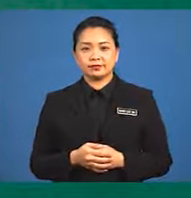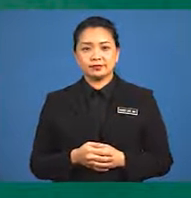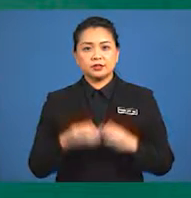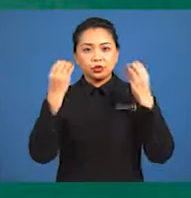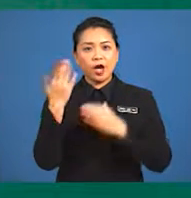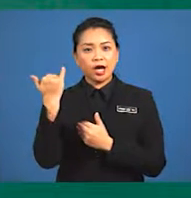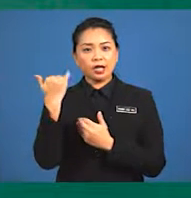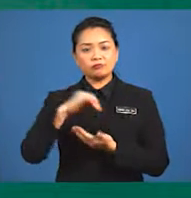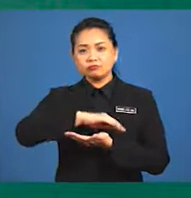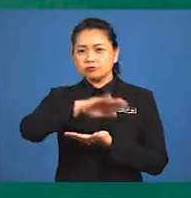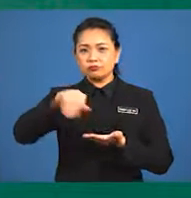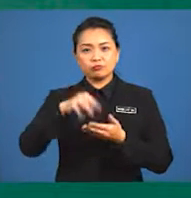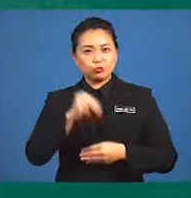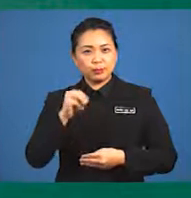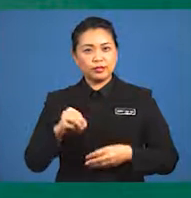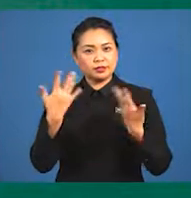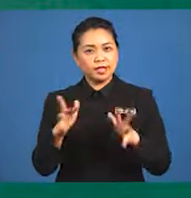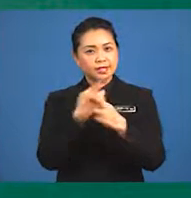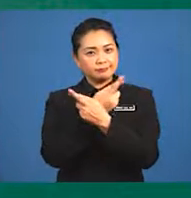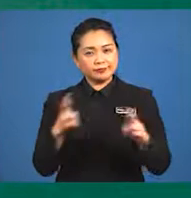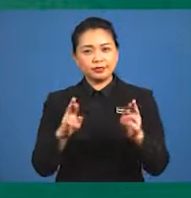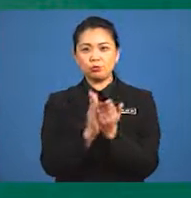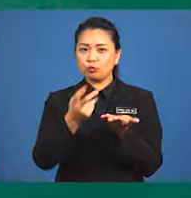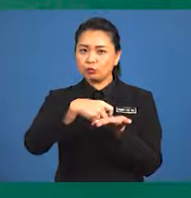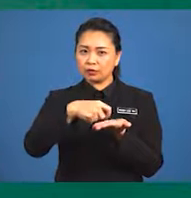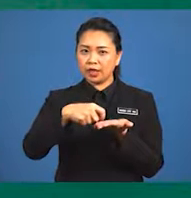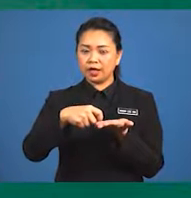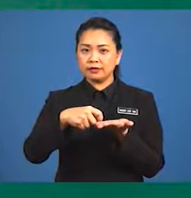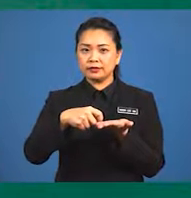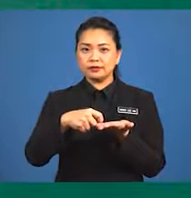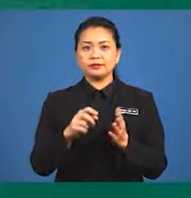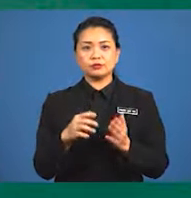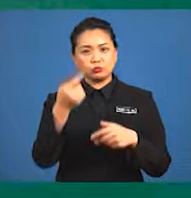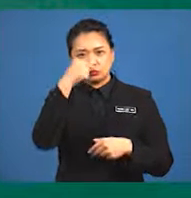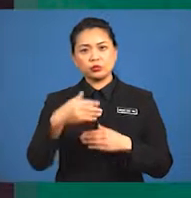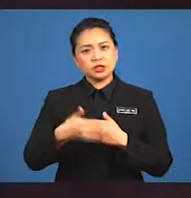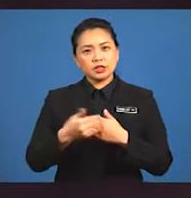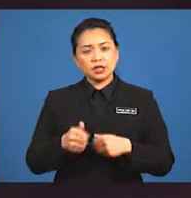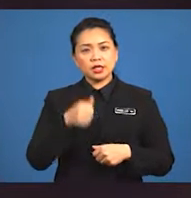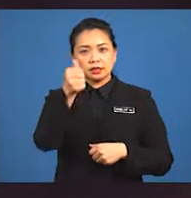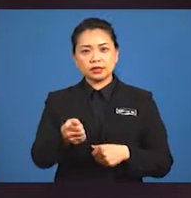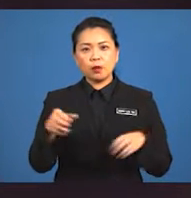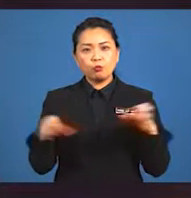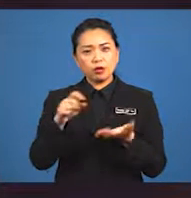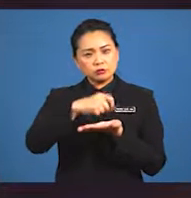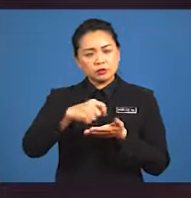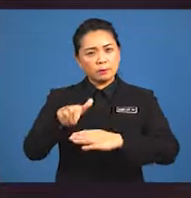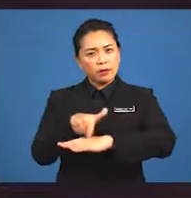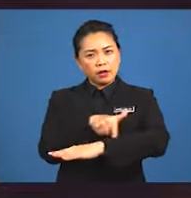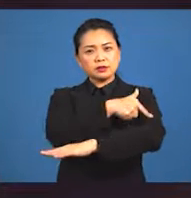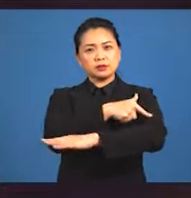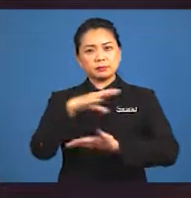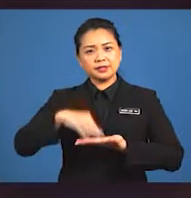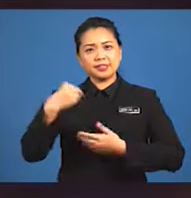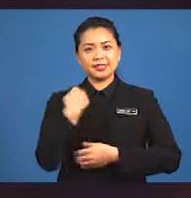berharap agar murid-murid telah bersedia dengan buku nota dan pen untuk memudahkan anda membuat catatan sepanjang pembelajaran